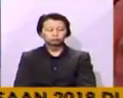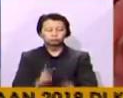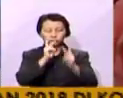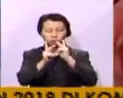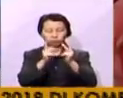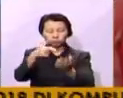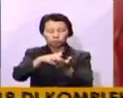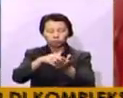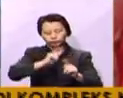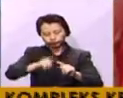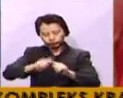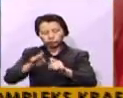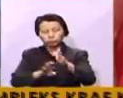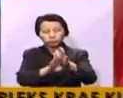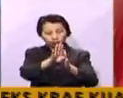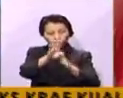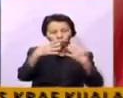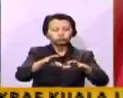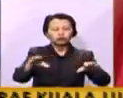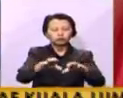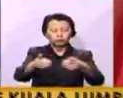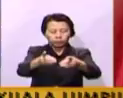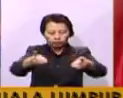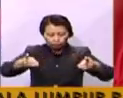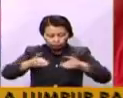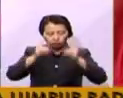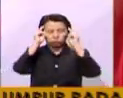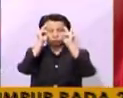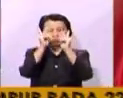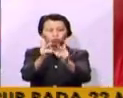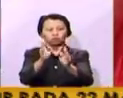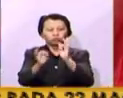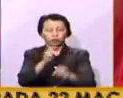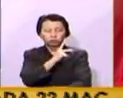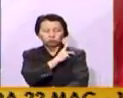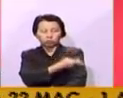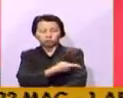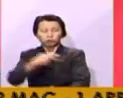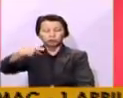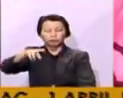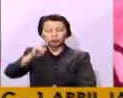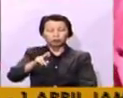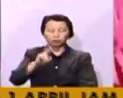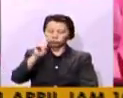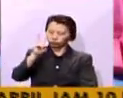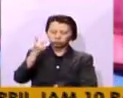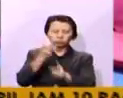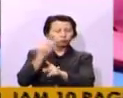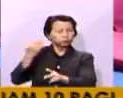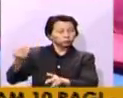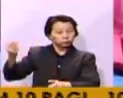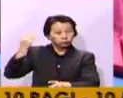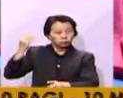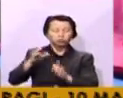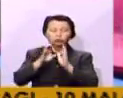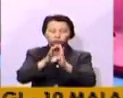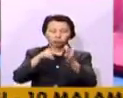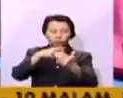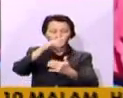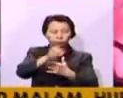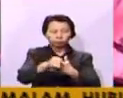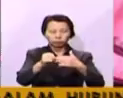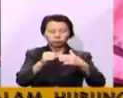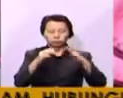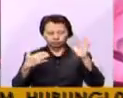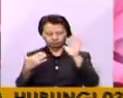Tambah beliau, pelbagai pembangunan telah dibuat di daerah Kuantan biarpun dikuasai pembangkang sejak dua penggal lalu. Antaranya projek